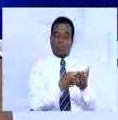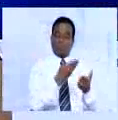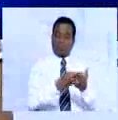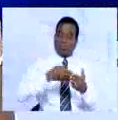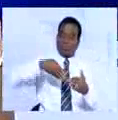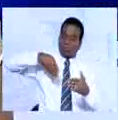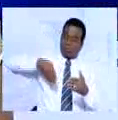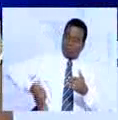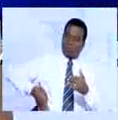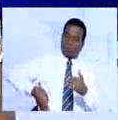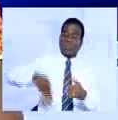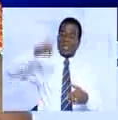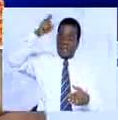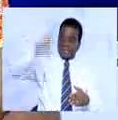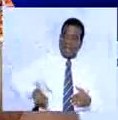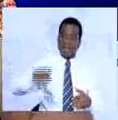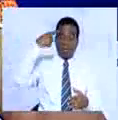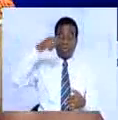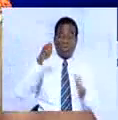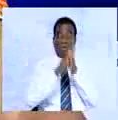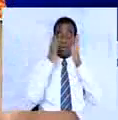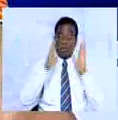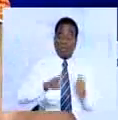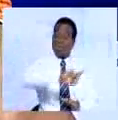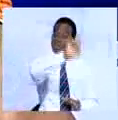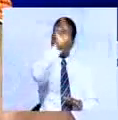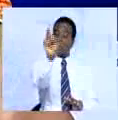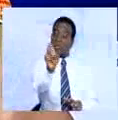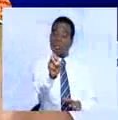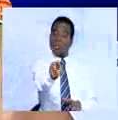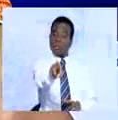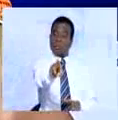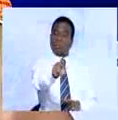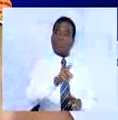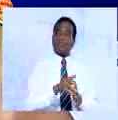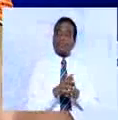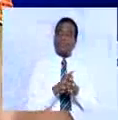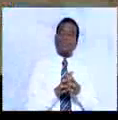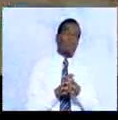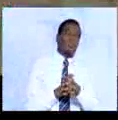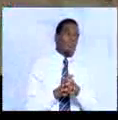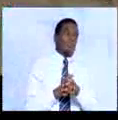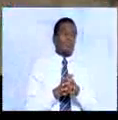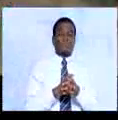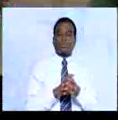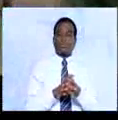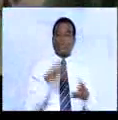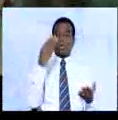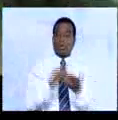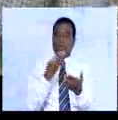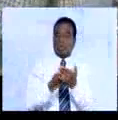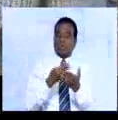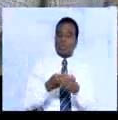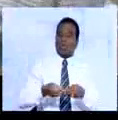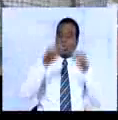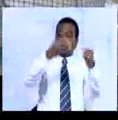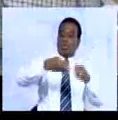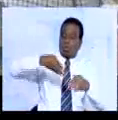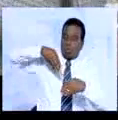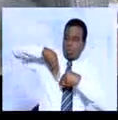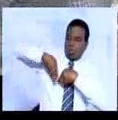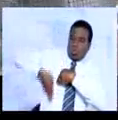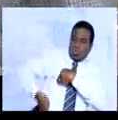est-il nécessaire pour les élèves? Élément de réponse dans ce reportage de Franck Wadio. L'argent de poche, passé